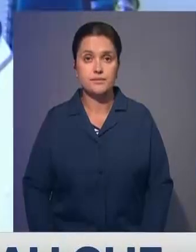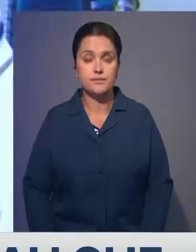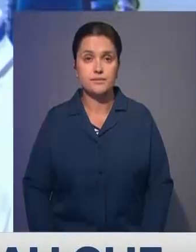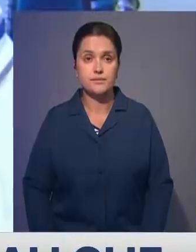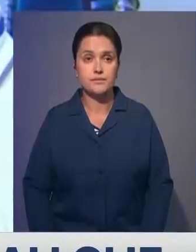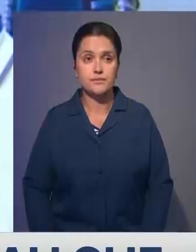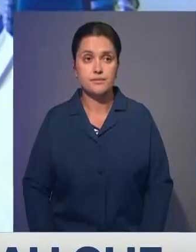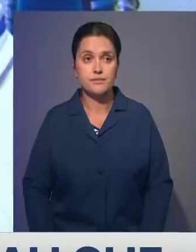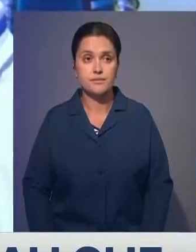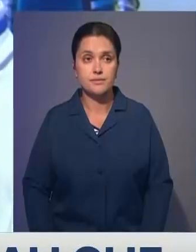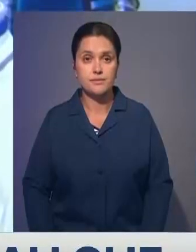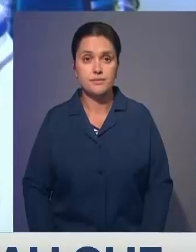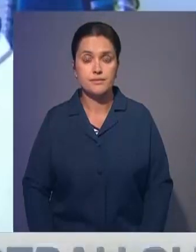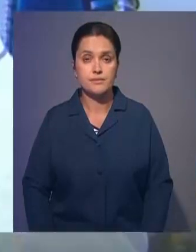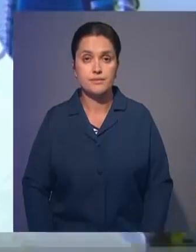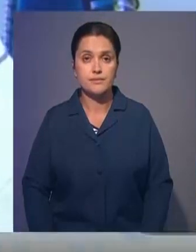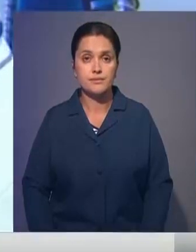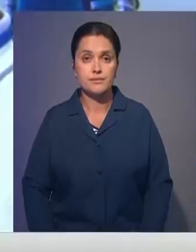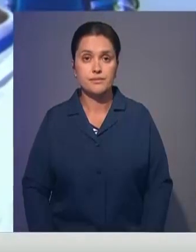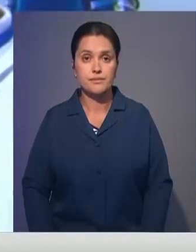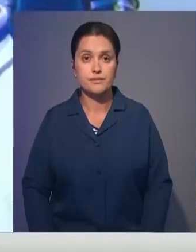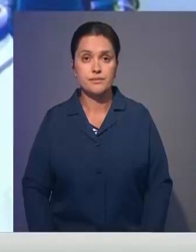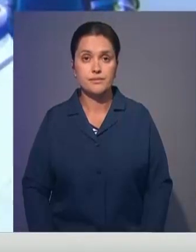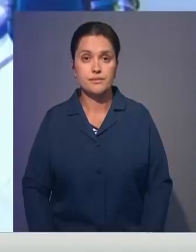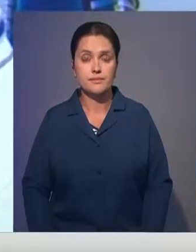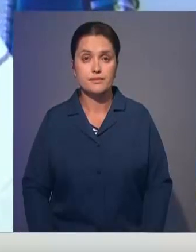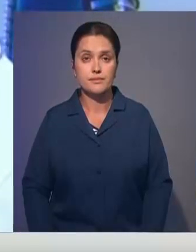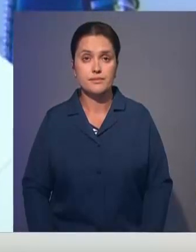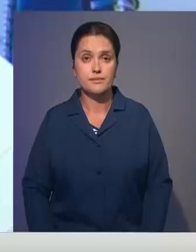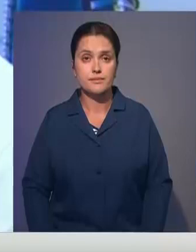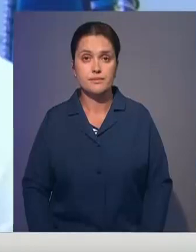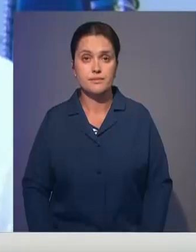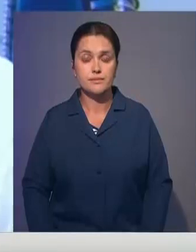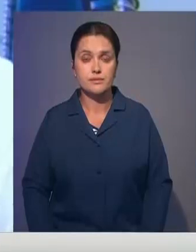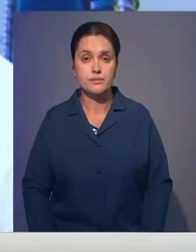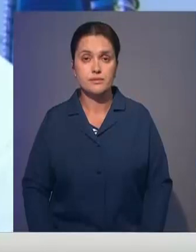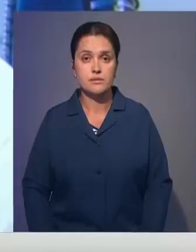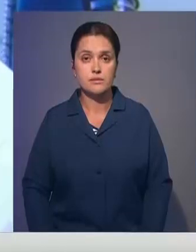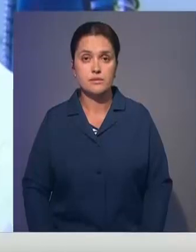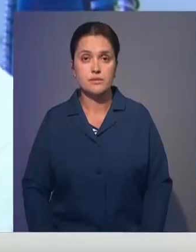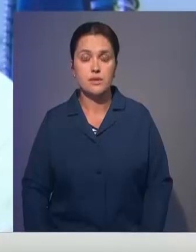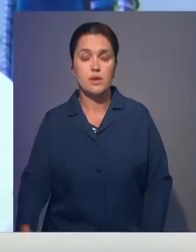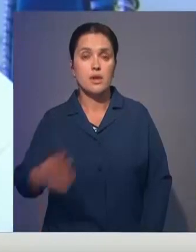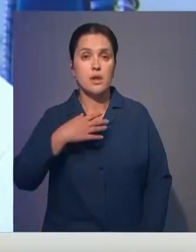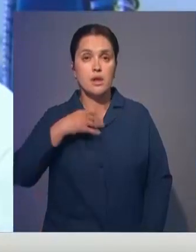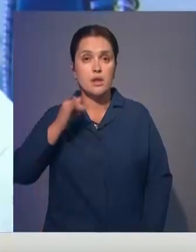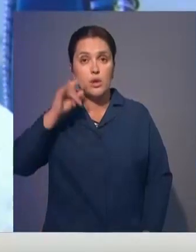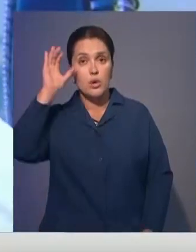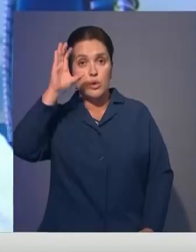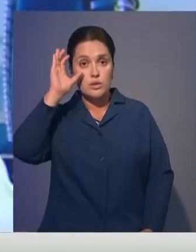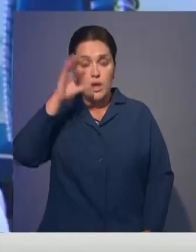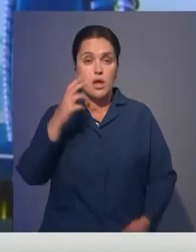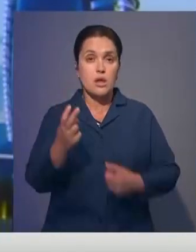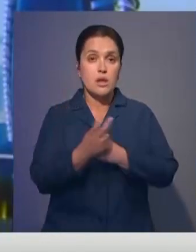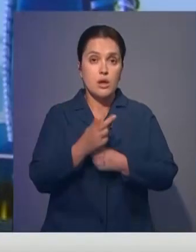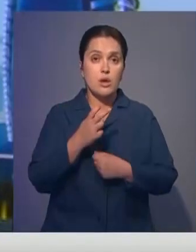Мы работаем по шелковому пути с Узбекистаном и... Заходят к нам с Узбекистана, осматривают